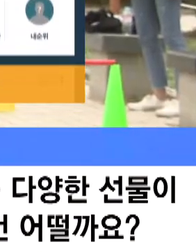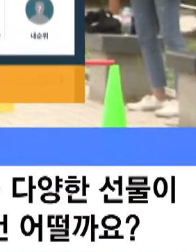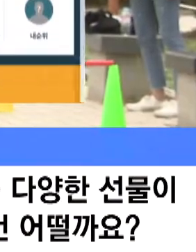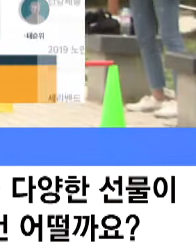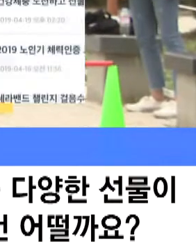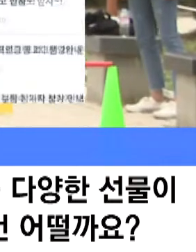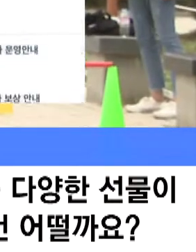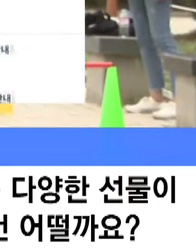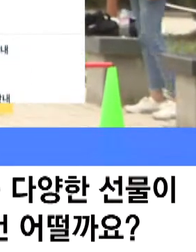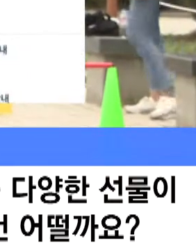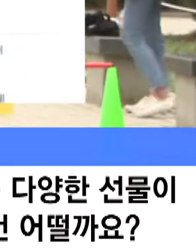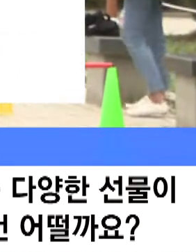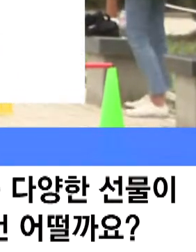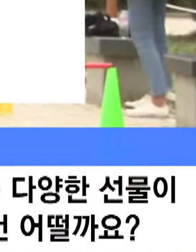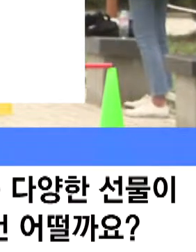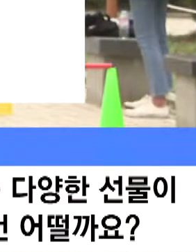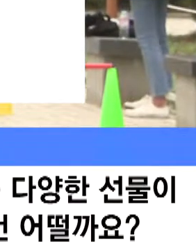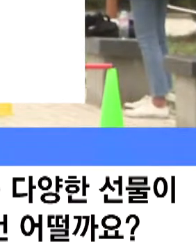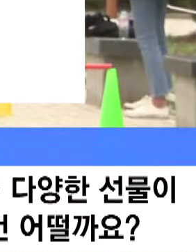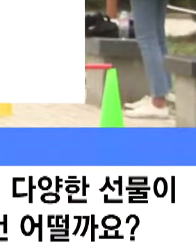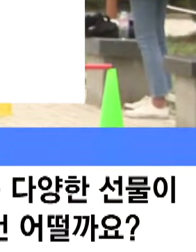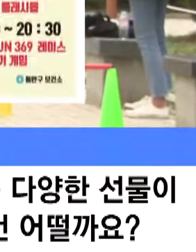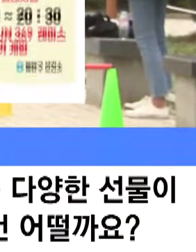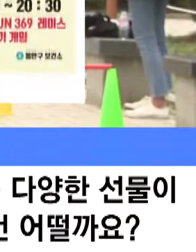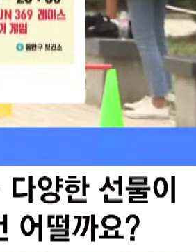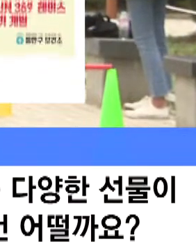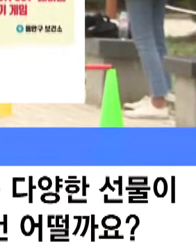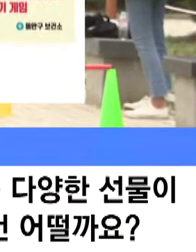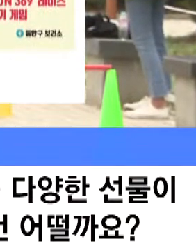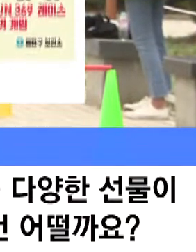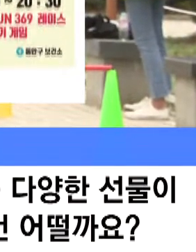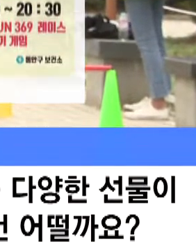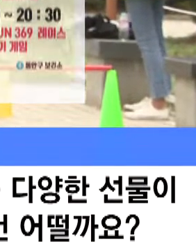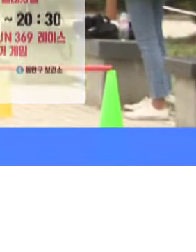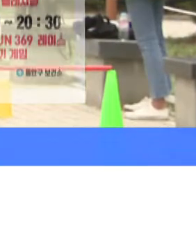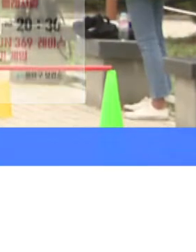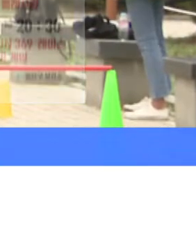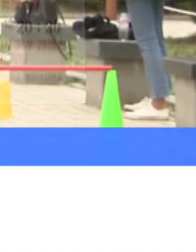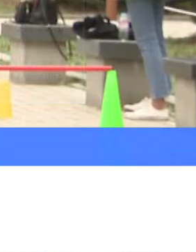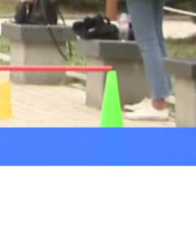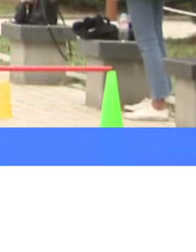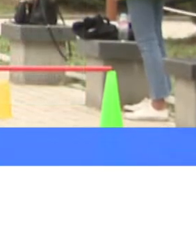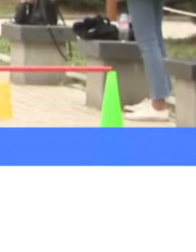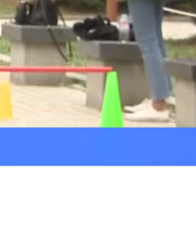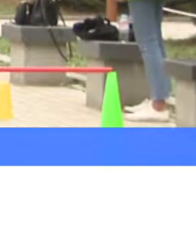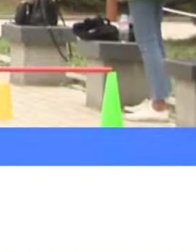선물이 쏟아지고 있다고 하는데요. 건강과 혜택을 동시에 챙겨보시는 건 어떨까요? 안양뉴스 이현주입니다.